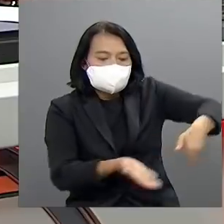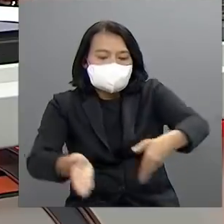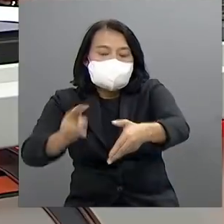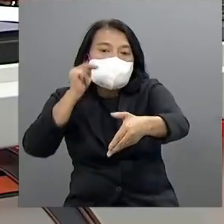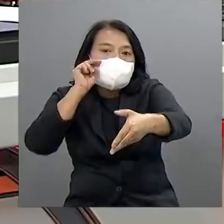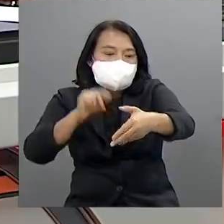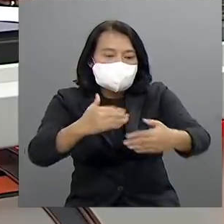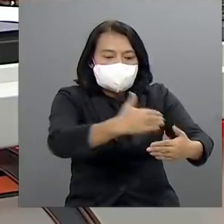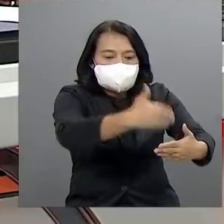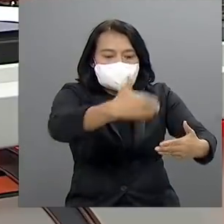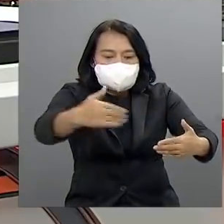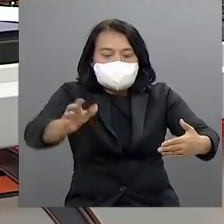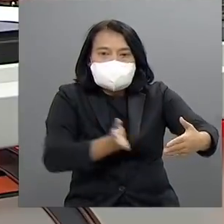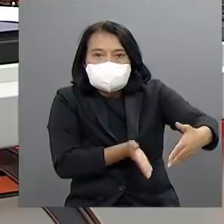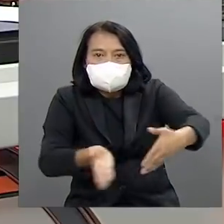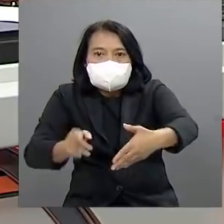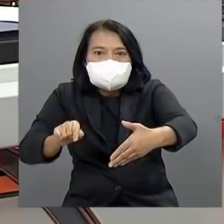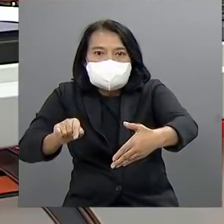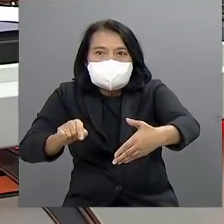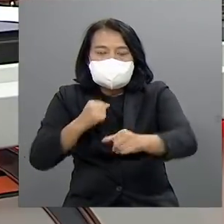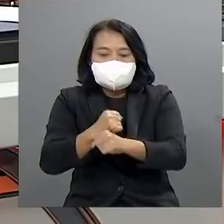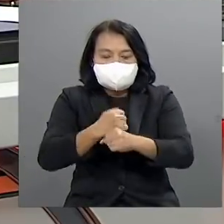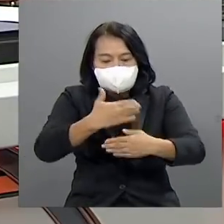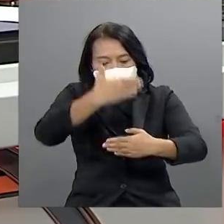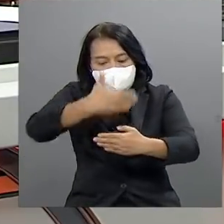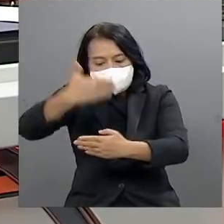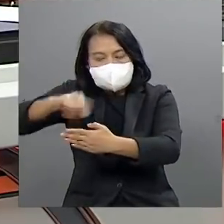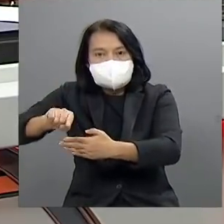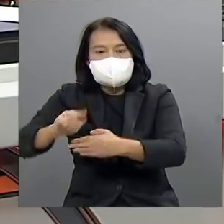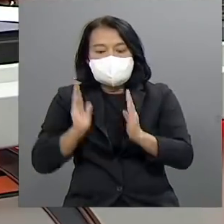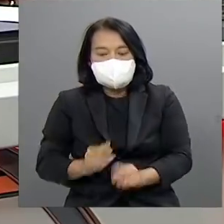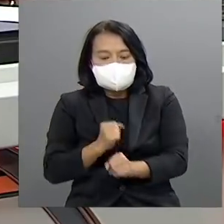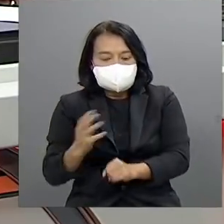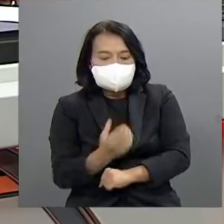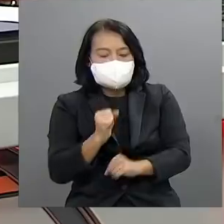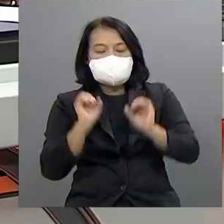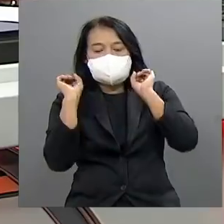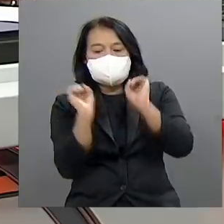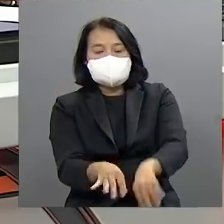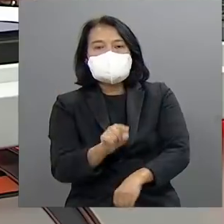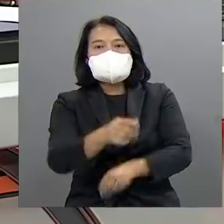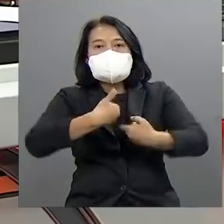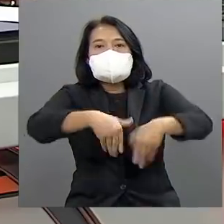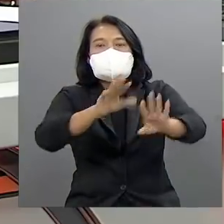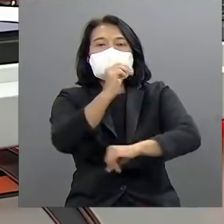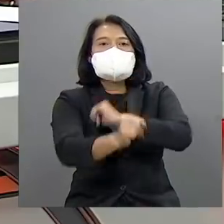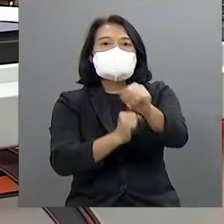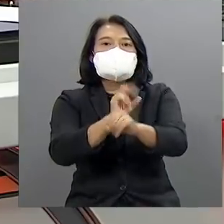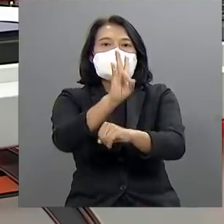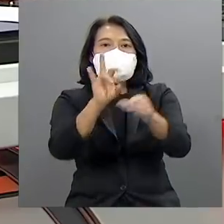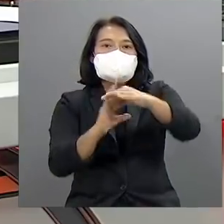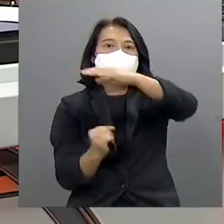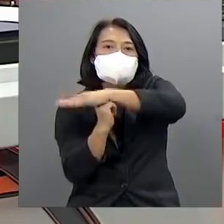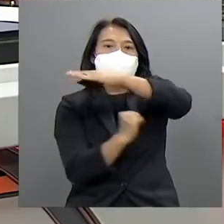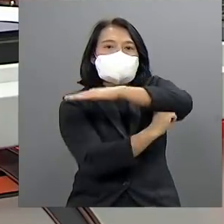องเป้านะคะปรากฏว่าจุดนี้เนี่ยผู้รับเหมาทิ้งงานไปแล้ว7ปีด้วยการปล่อยให้ซากเสาเข็มหลงเหลืออยู่ในคลองแบบนั้น